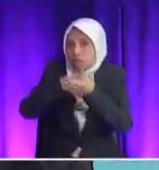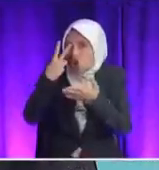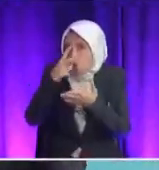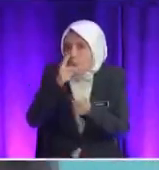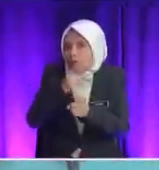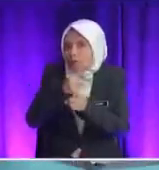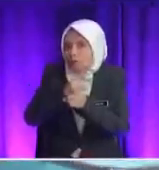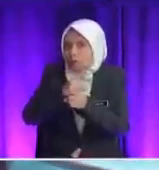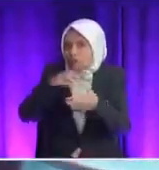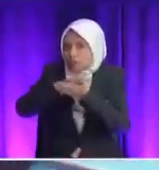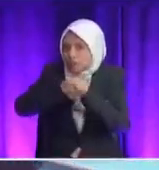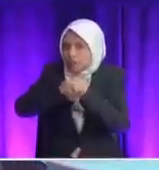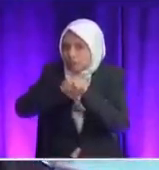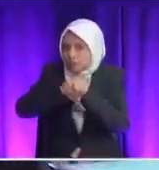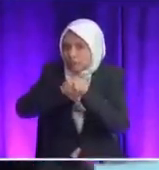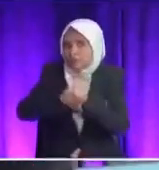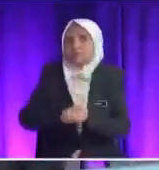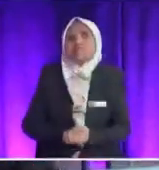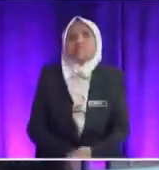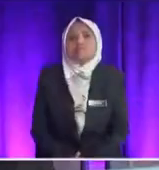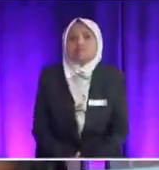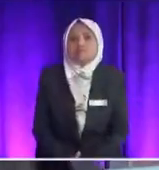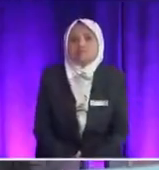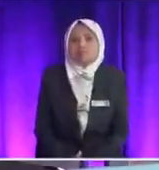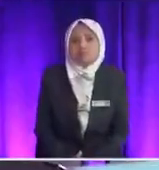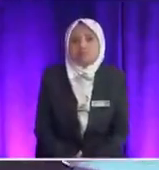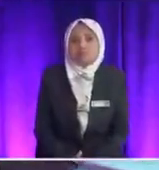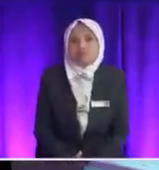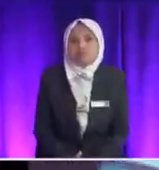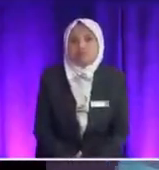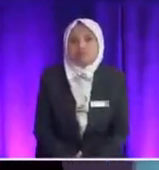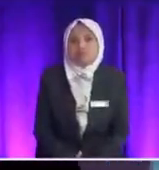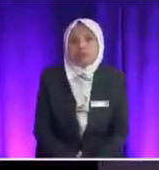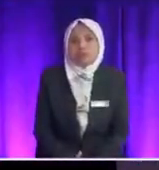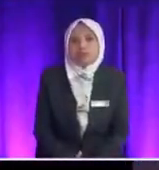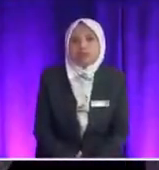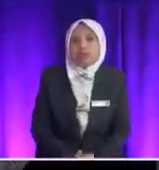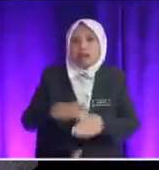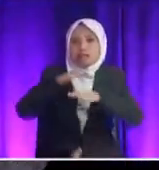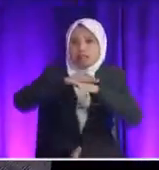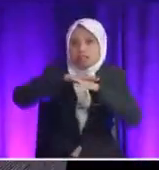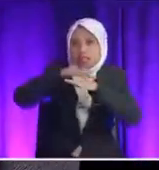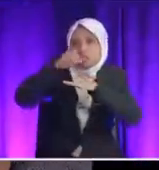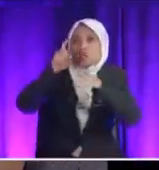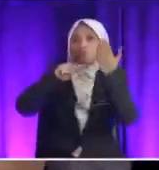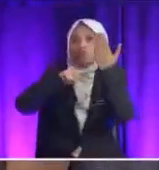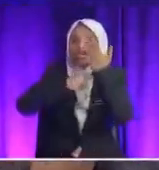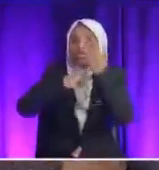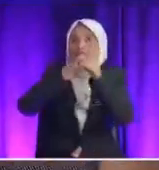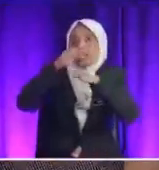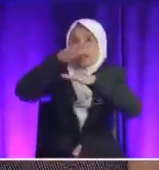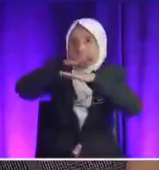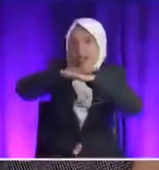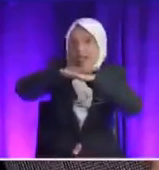ini penting nih Ambisi bye tanpa domavit Haji baik atas begitu ya baru menetas ahwat